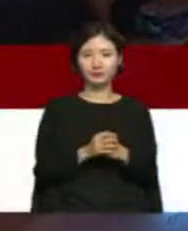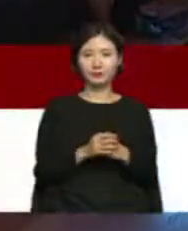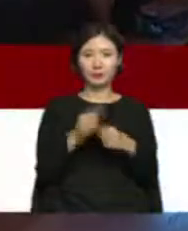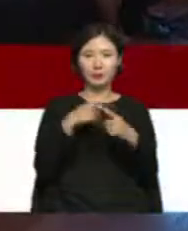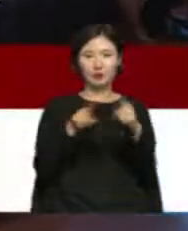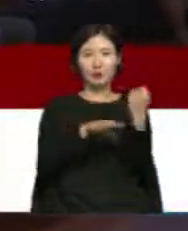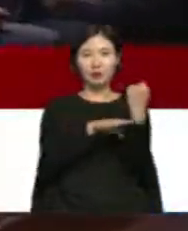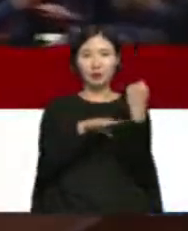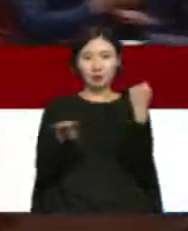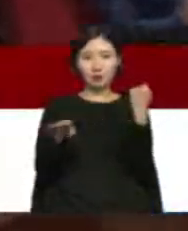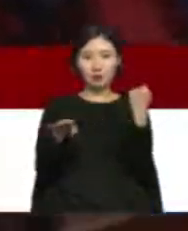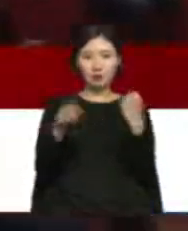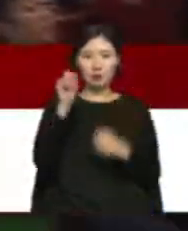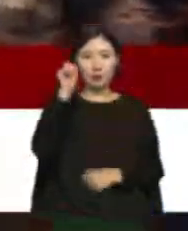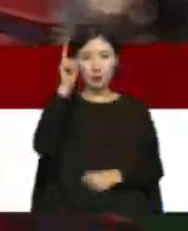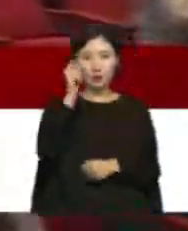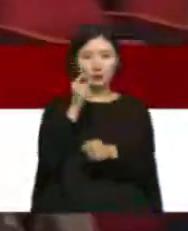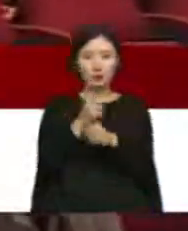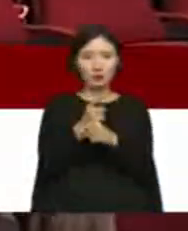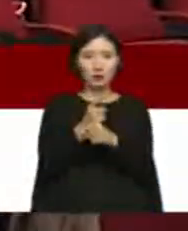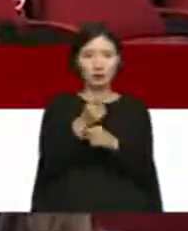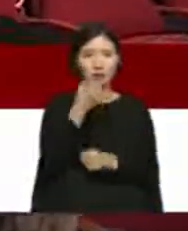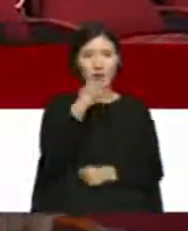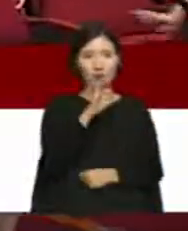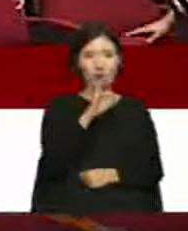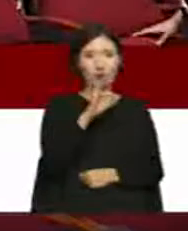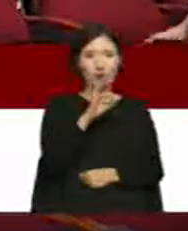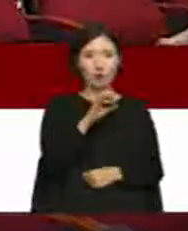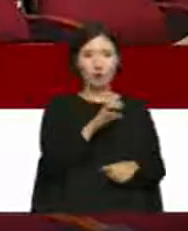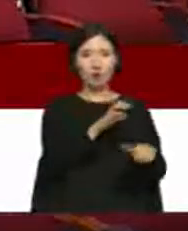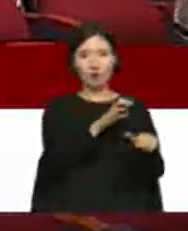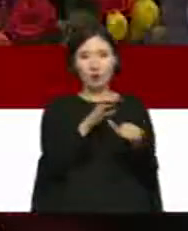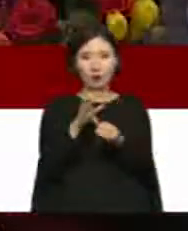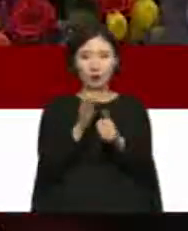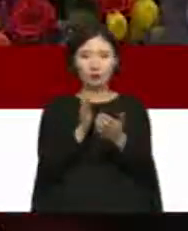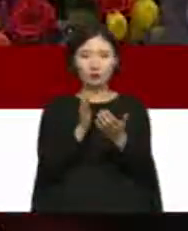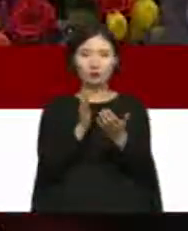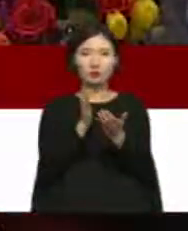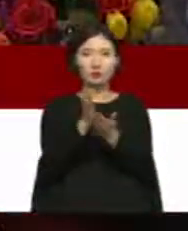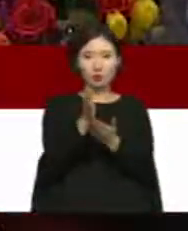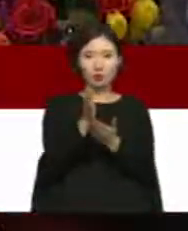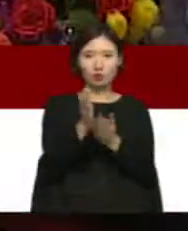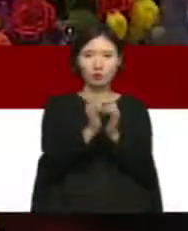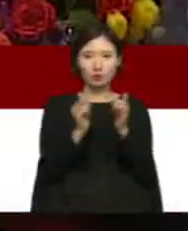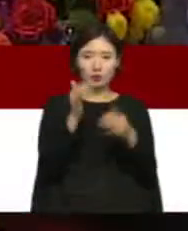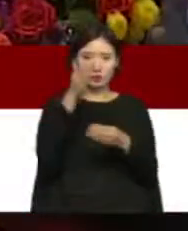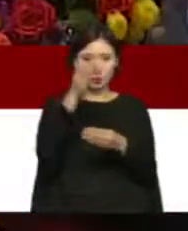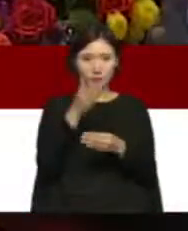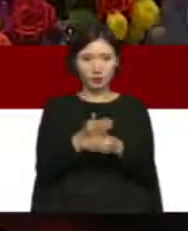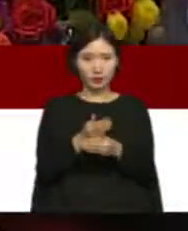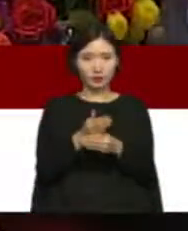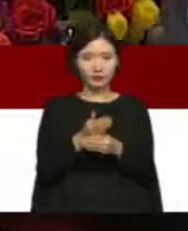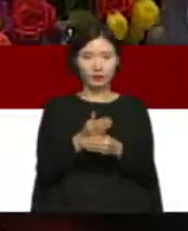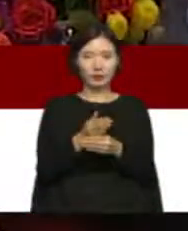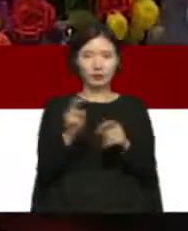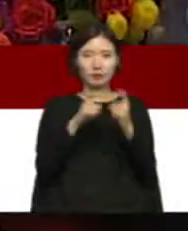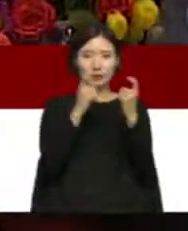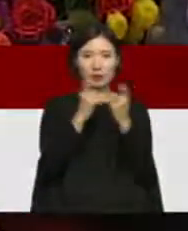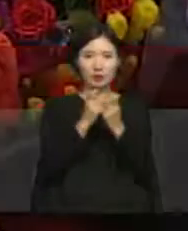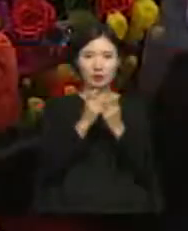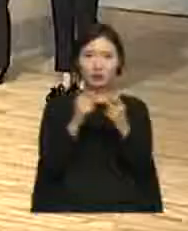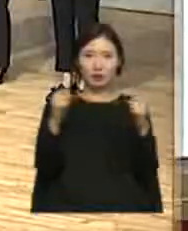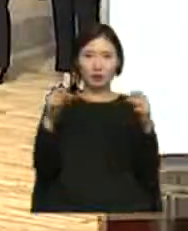평가 기준은 독창성과 효과성, 활용 전파 가능성, 주민 주도성, 그리고 민간